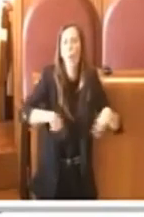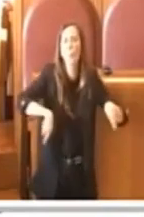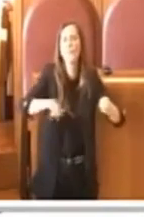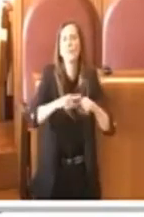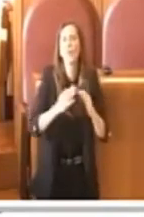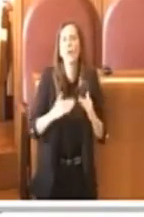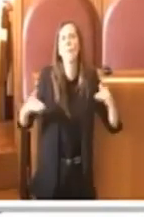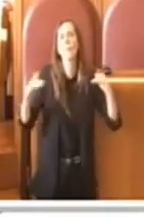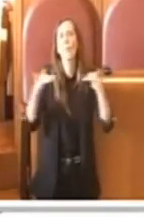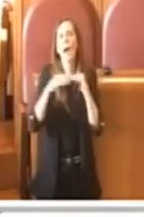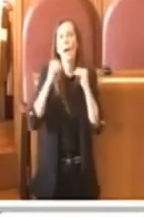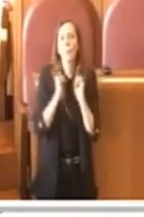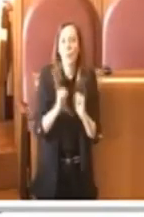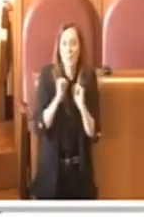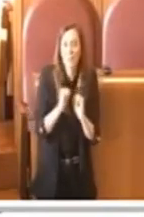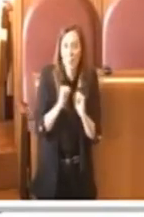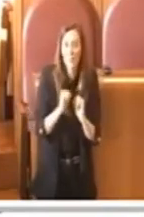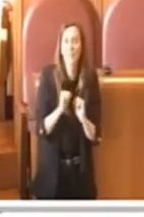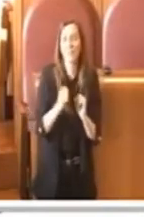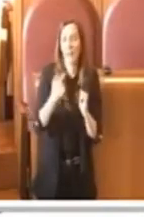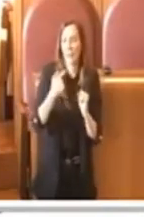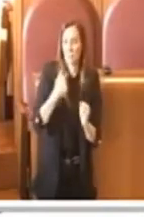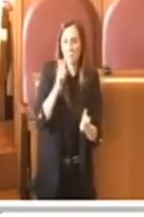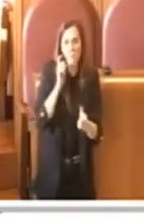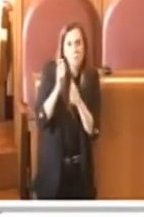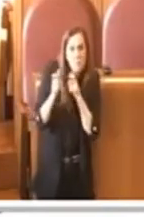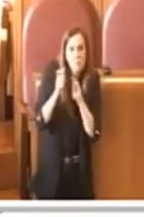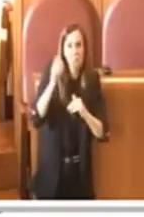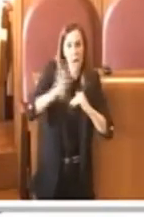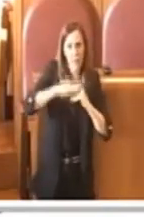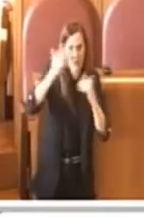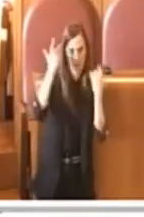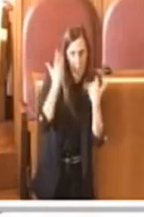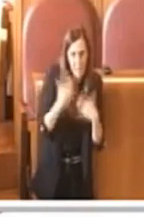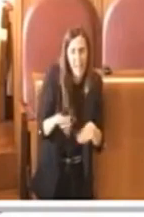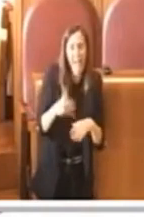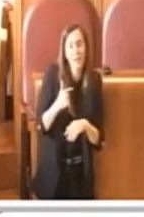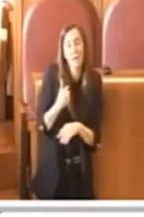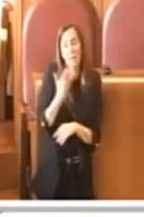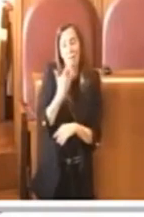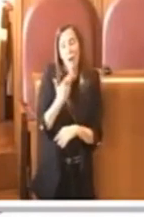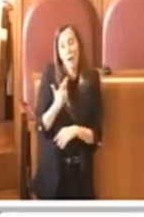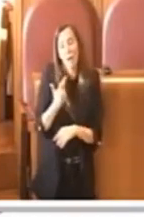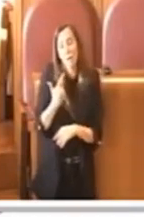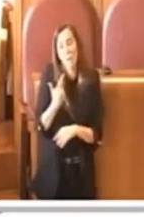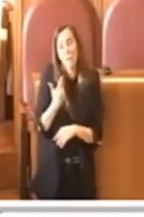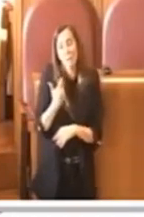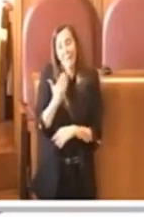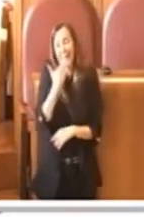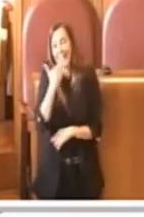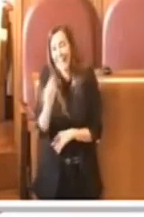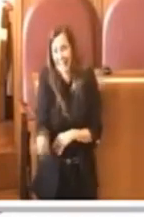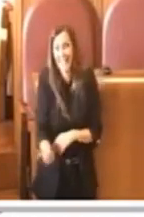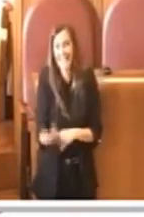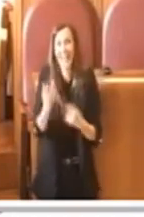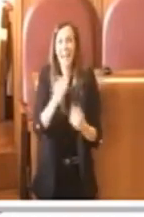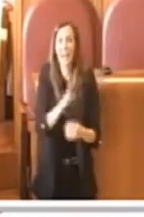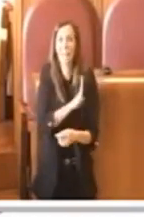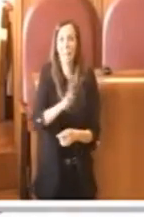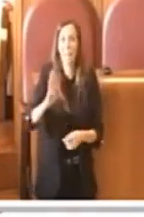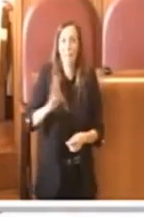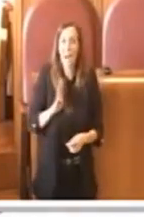sento ancora una volta, già l'ho fatto stamattina, e mi sento ancora una volta di ringraziare tutti i membri della Commissione